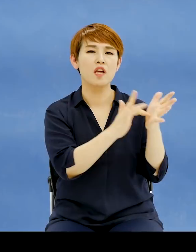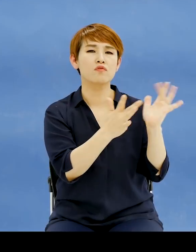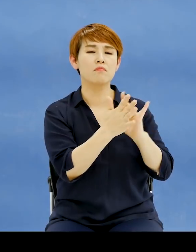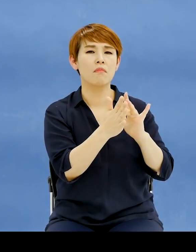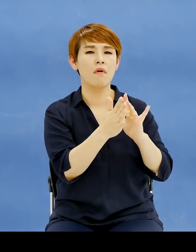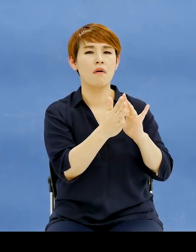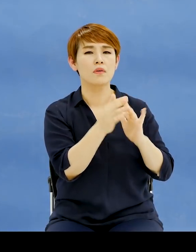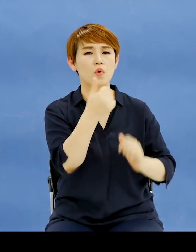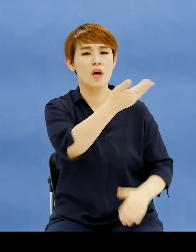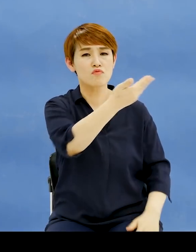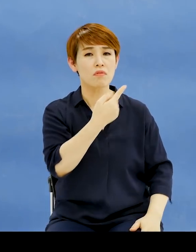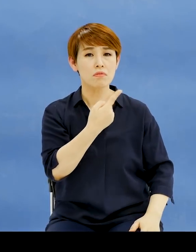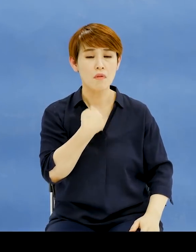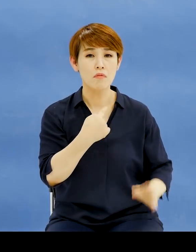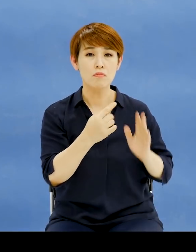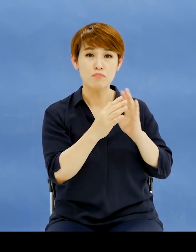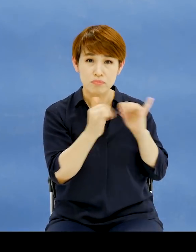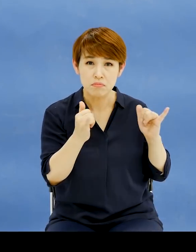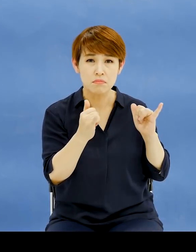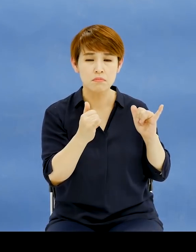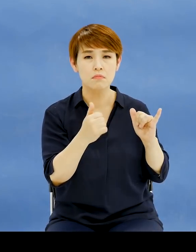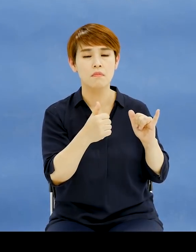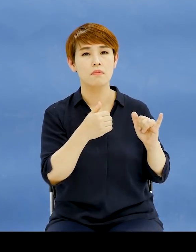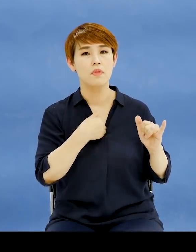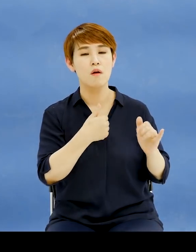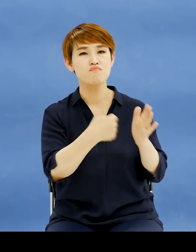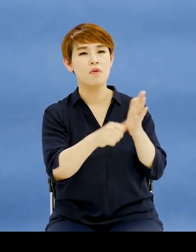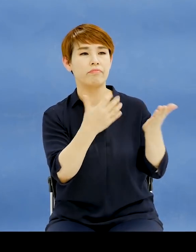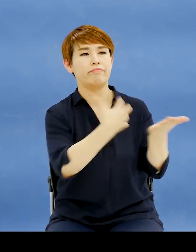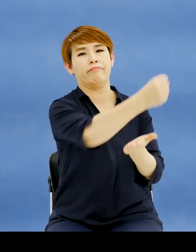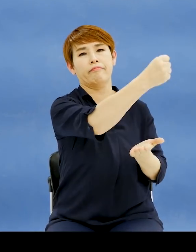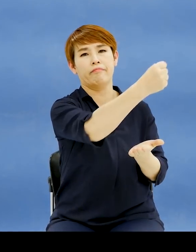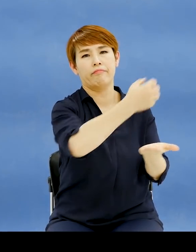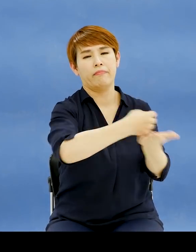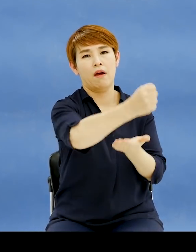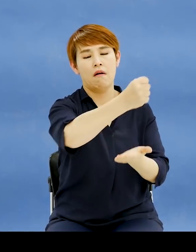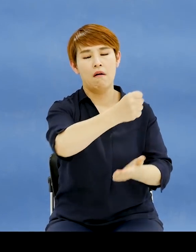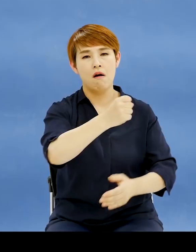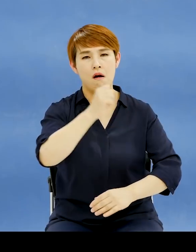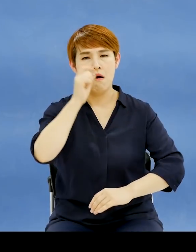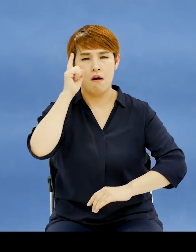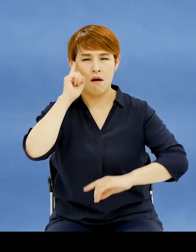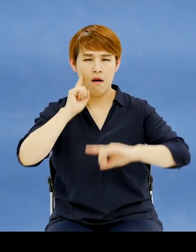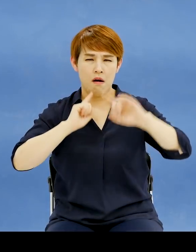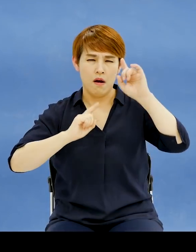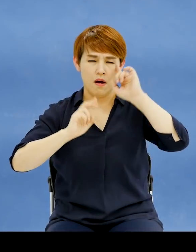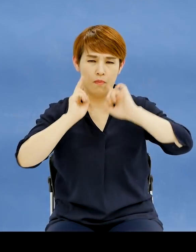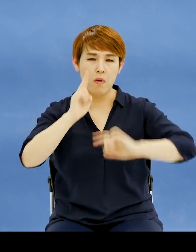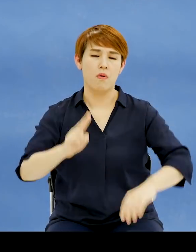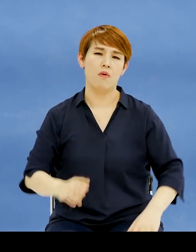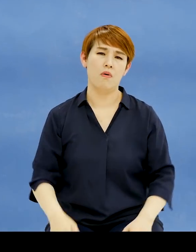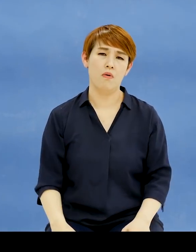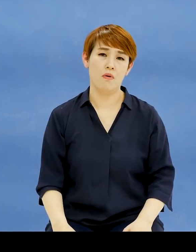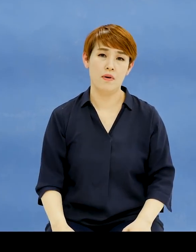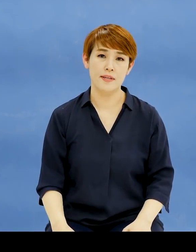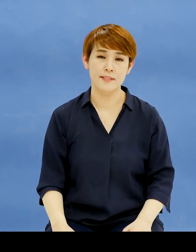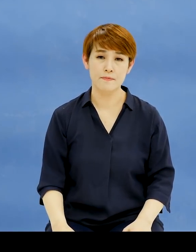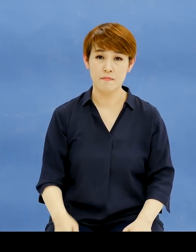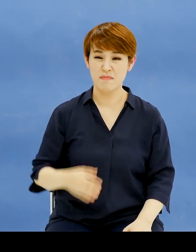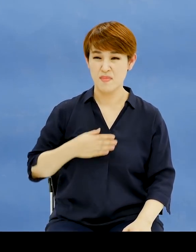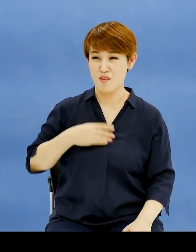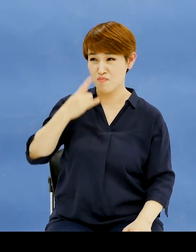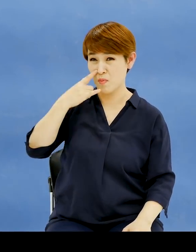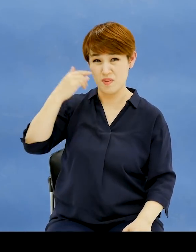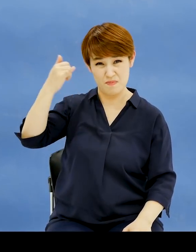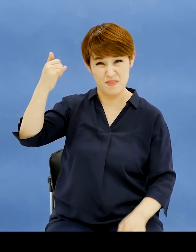막 예수님을 소개했던 사람인데 저렇게 사람한테 해도 되나. 상처가 크게. 네, 그래서 그게 정말로 어려웠는데